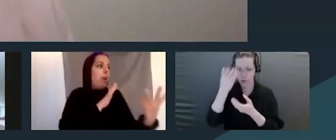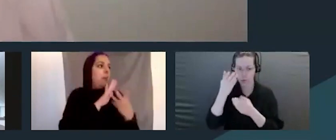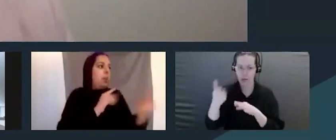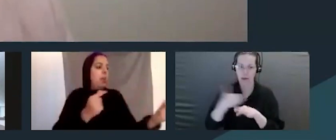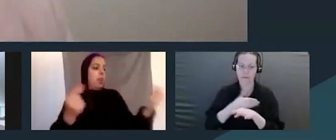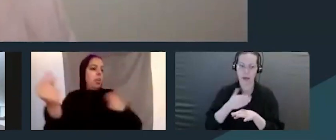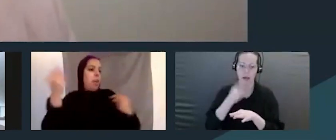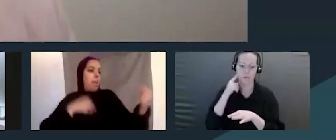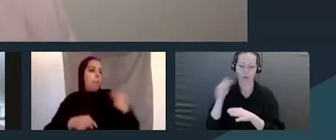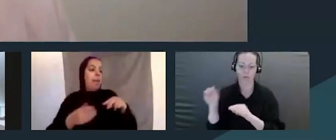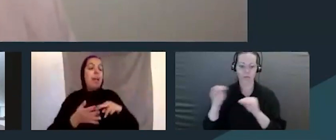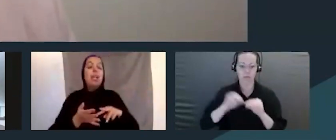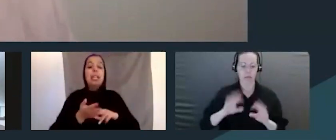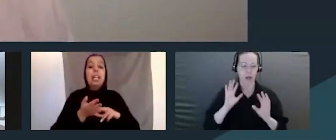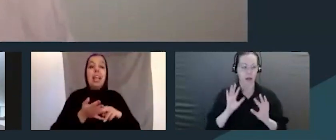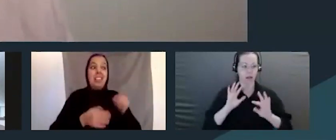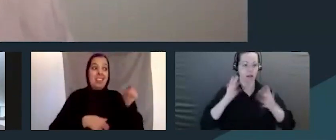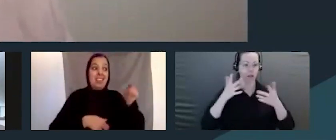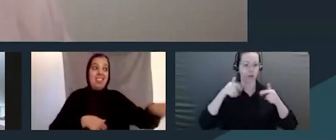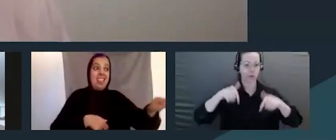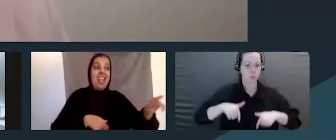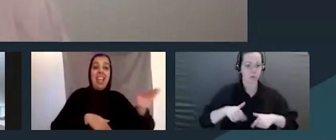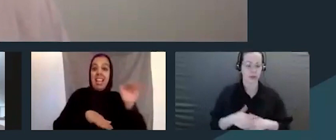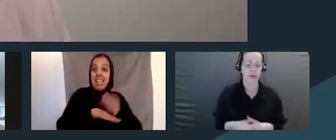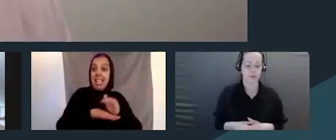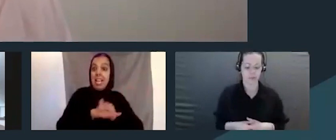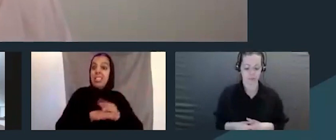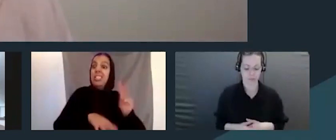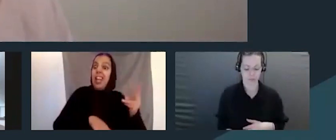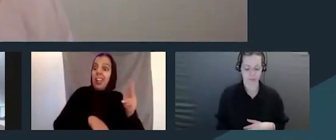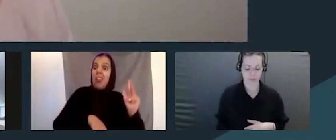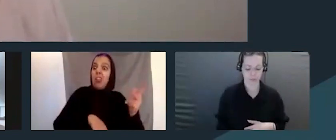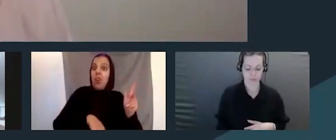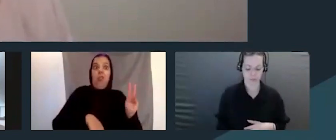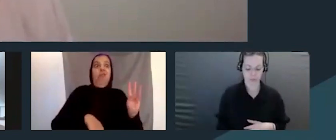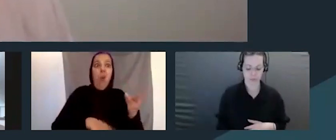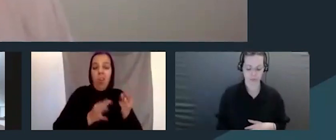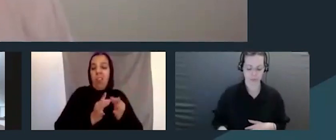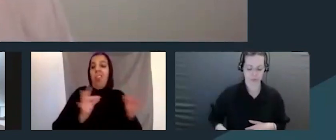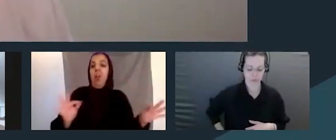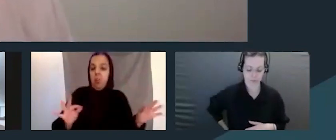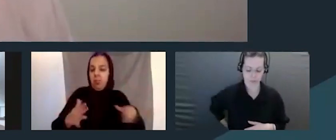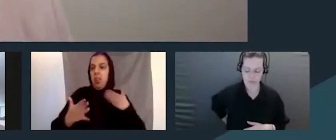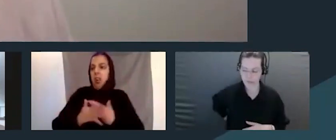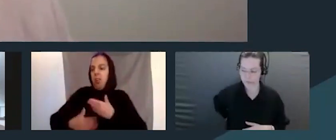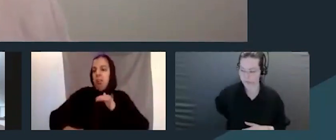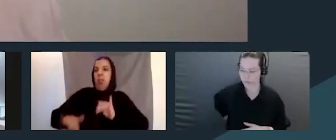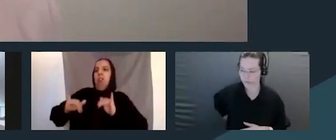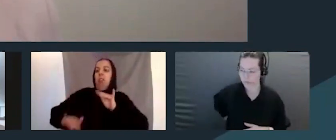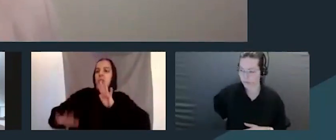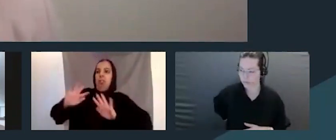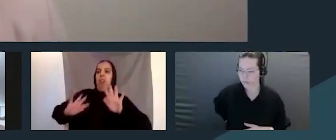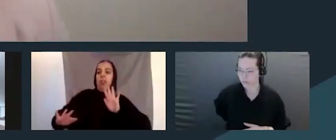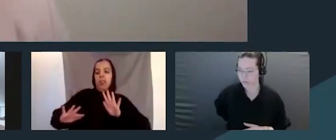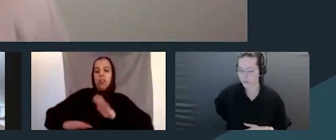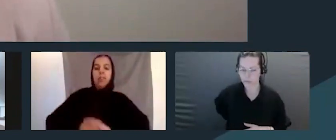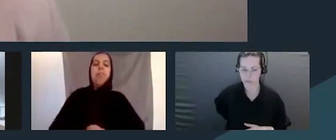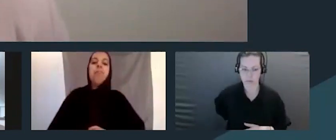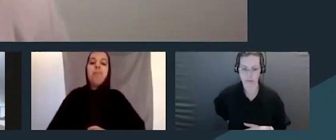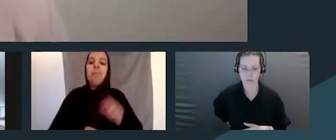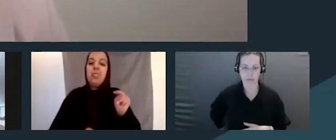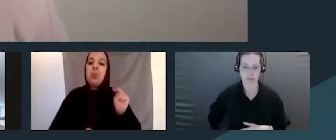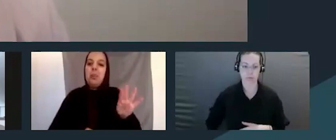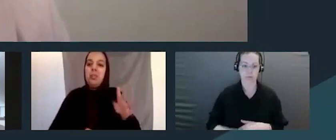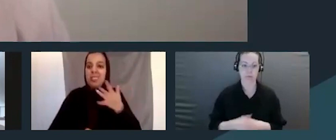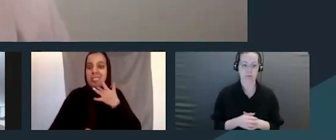deuxième ou la troisième langue est l'anglais. Le Nouveau-Brunswick est chanceux d'être en mesure de fournir